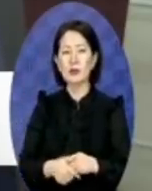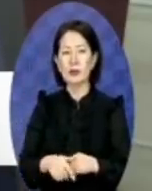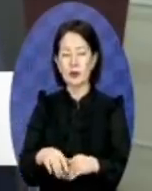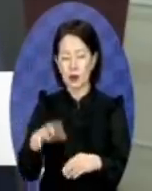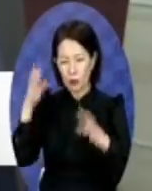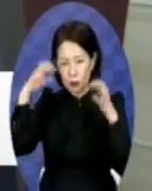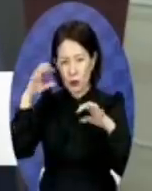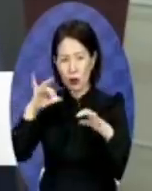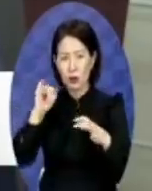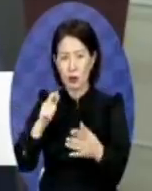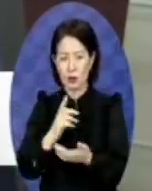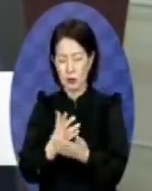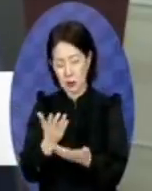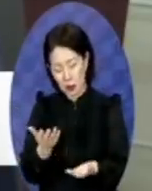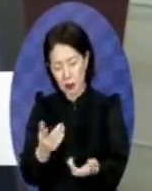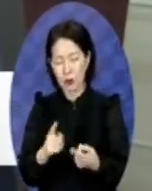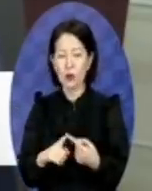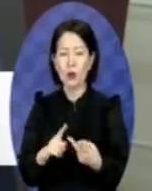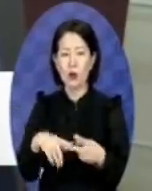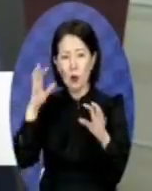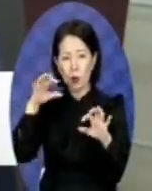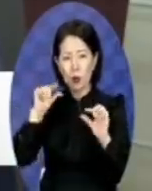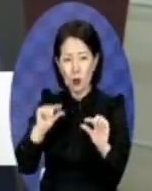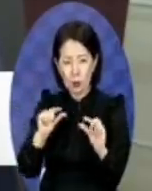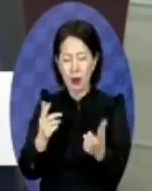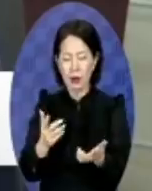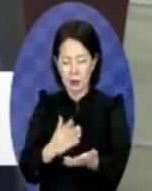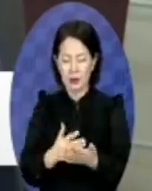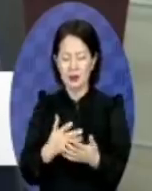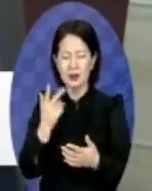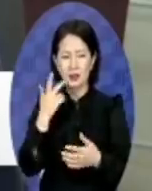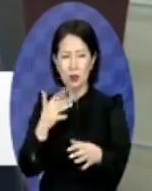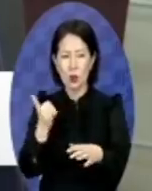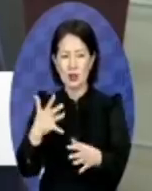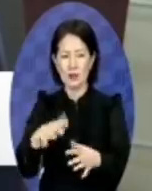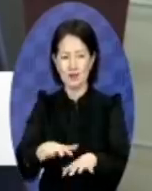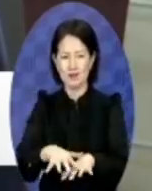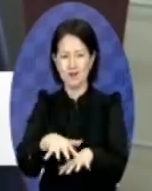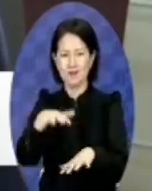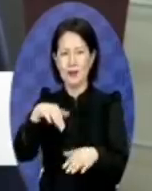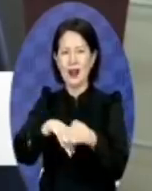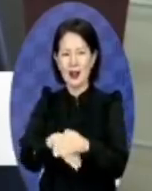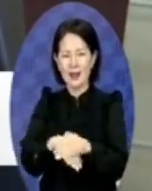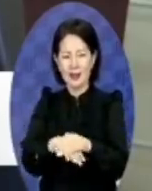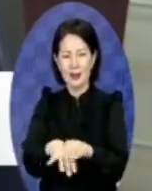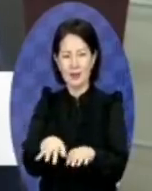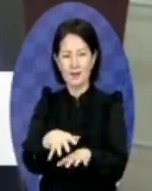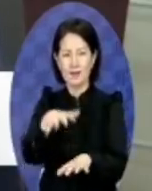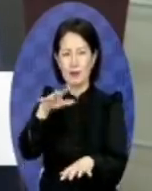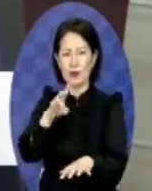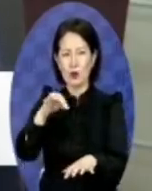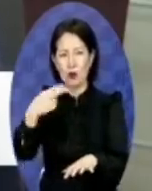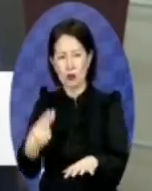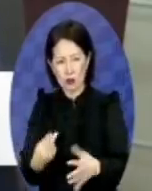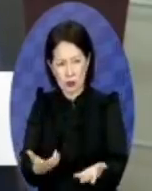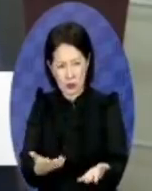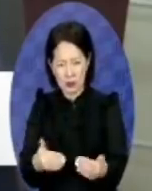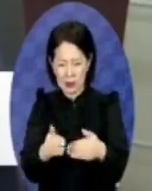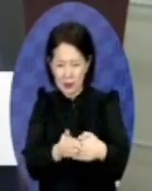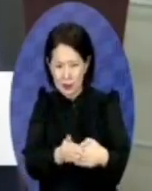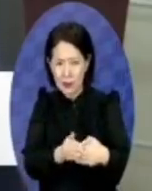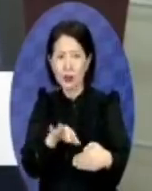бороо хор илбэхтэй юм уу бороор багтаа үед одоо тэр болгон тэр их усыг хөрөмтлүүлээд одоо нөөцлөө юунд ашиглах вэ гэдэг нь